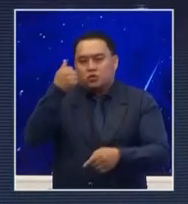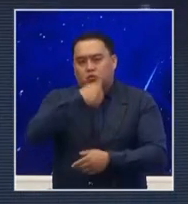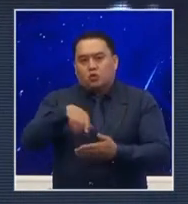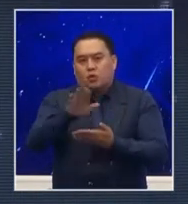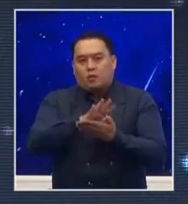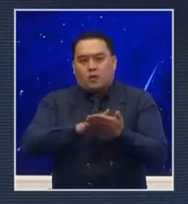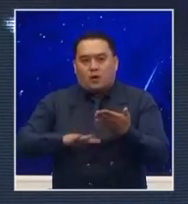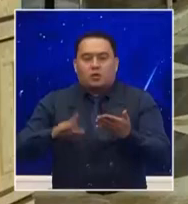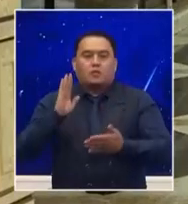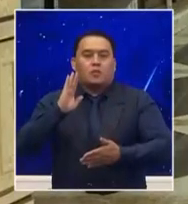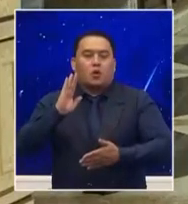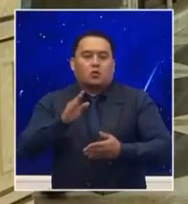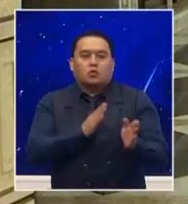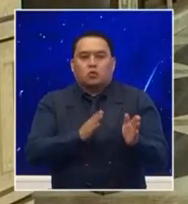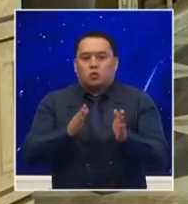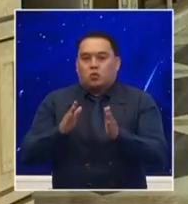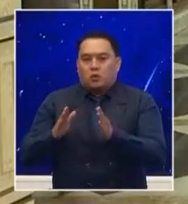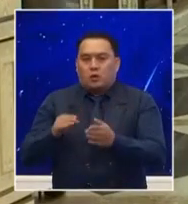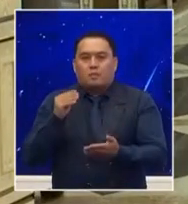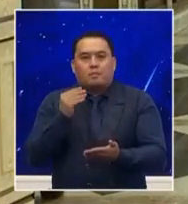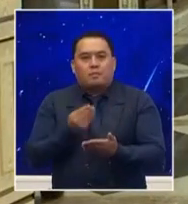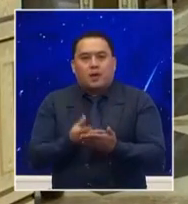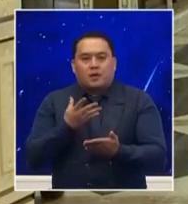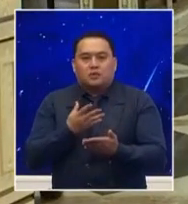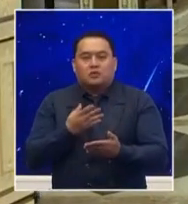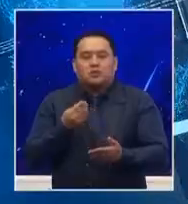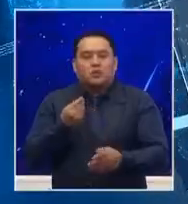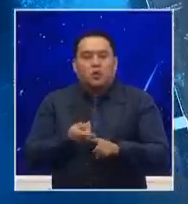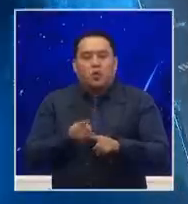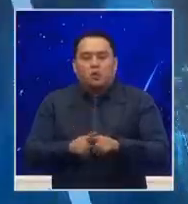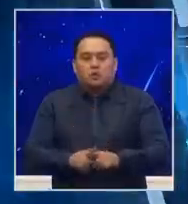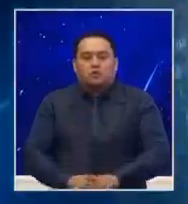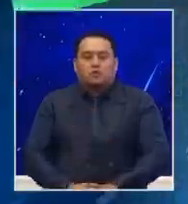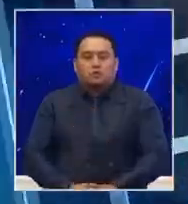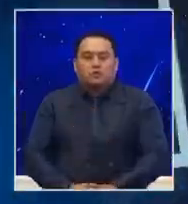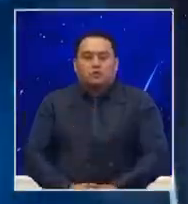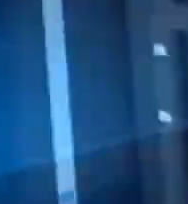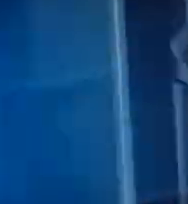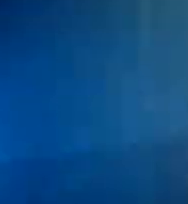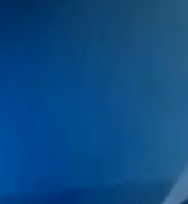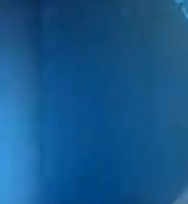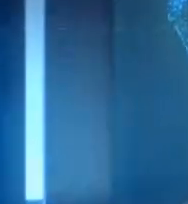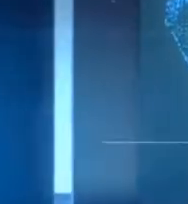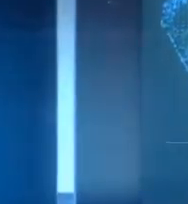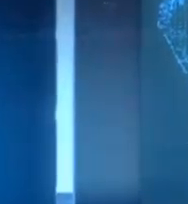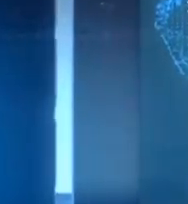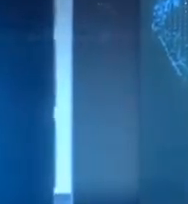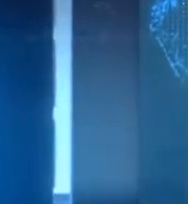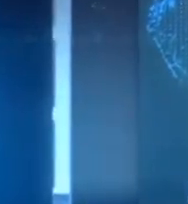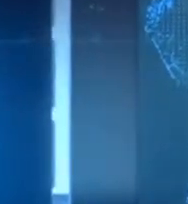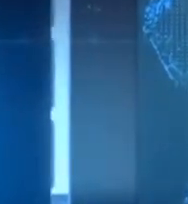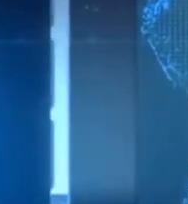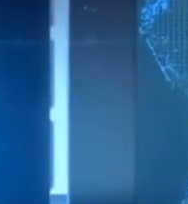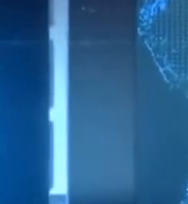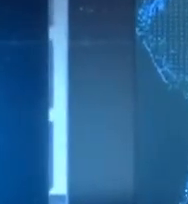жалғасады. Не нәрседе тұрақтылығымен бағалы, дәстүрімен құнды. Меруерт Қыдырбайқызы, Жасұлан Шымкентші, Жетісу телеарнасы.